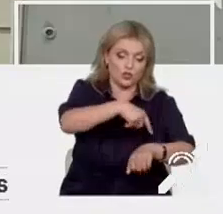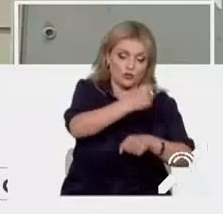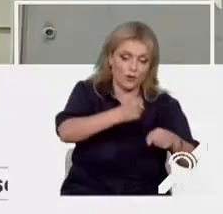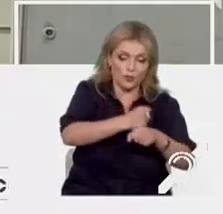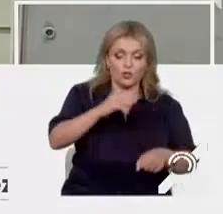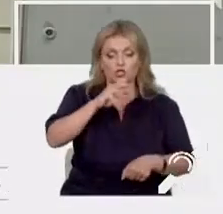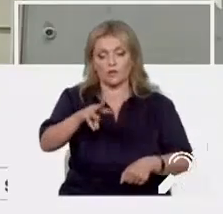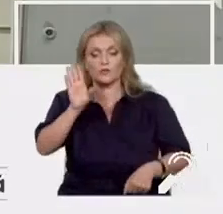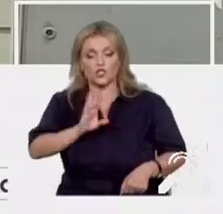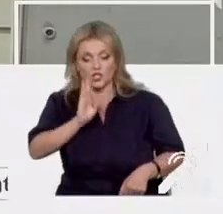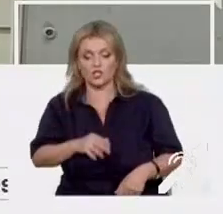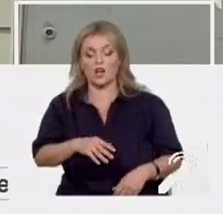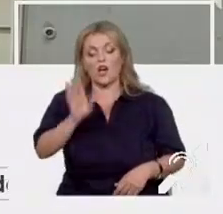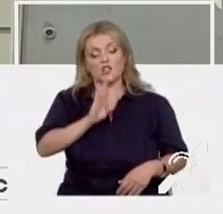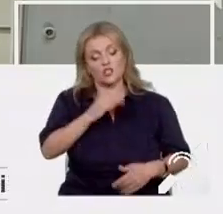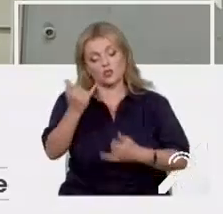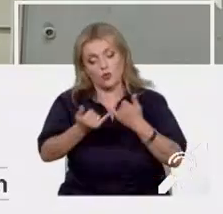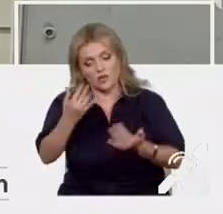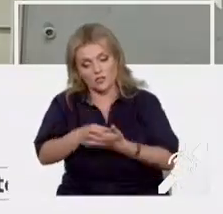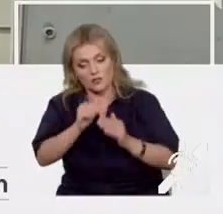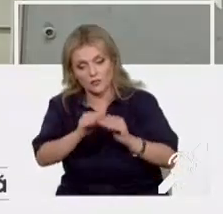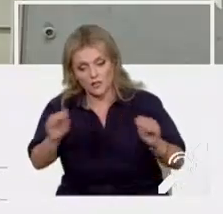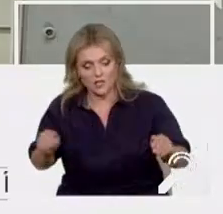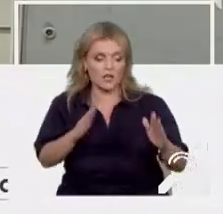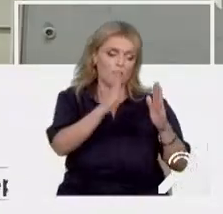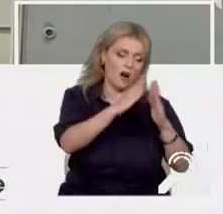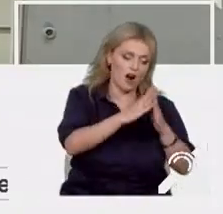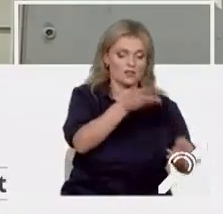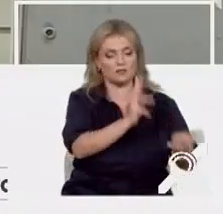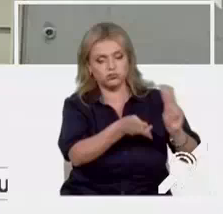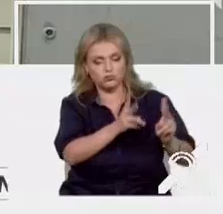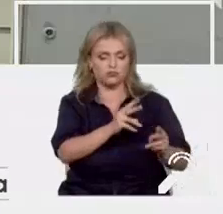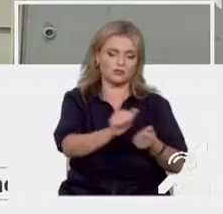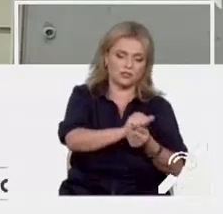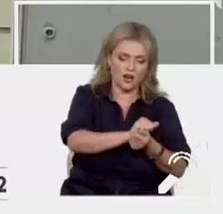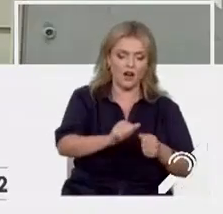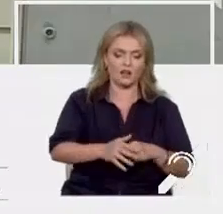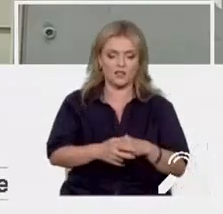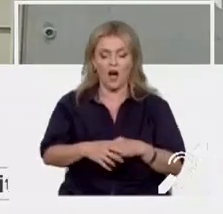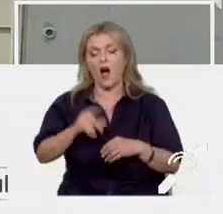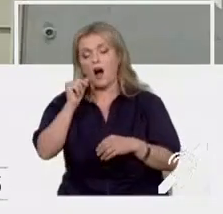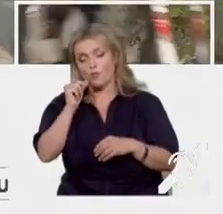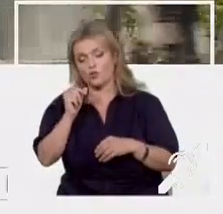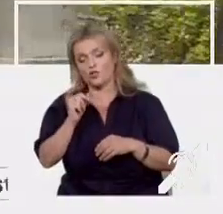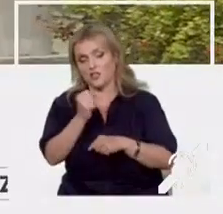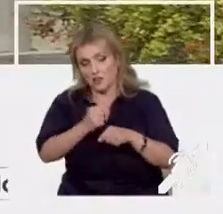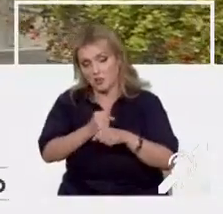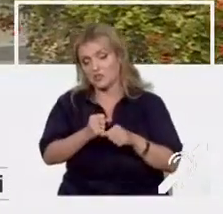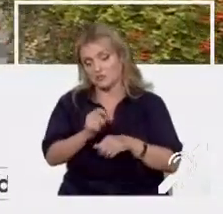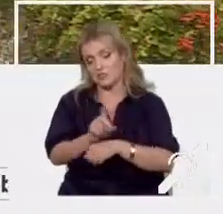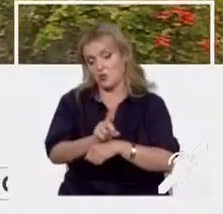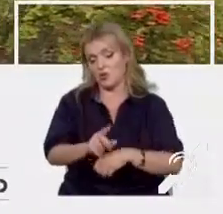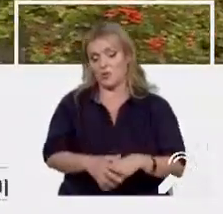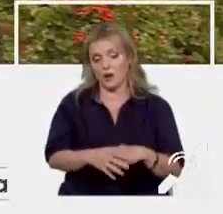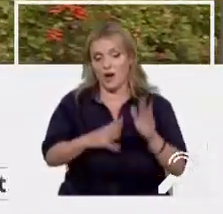mai are grijă de copii, acasă, gospodăria. Cred că e normal așa. 8 ore pe